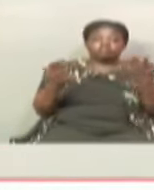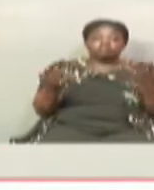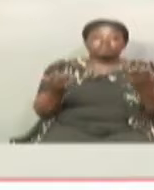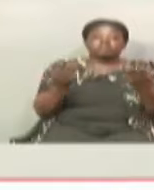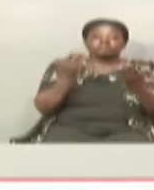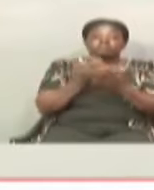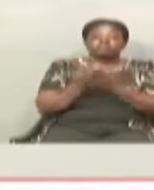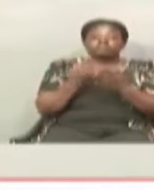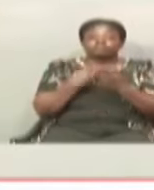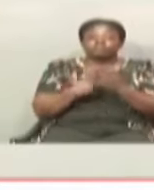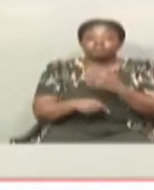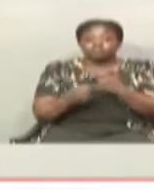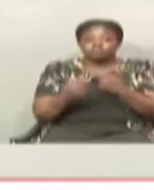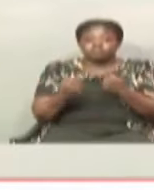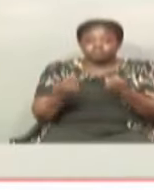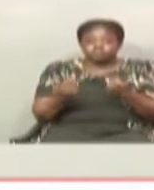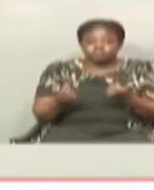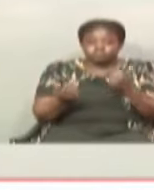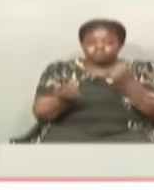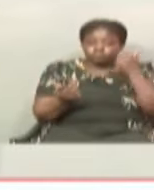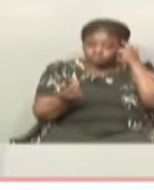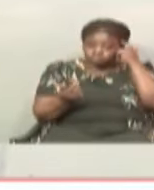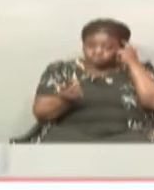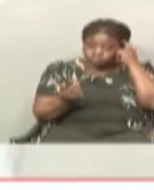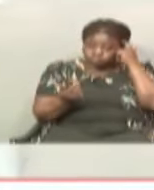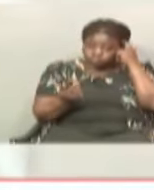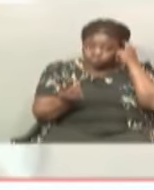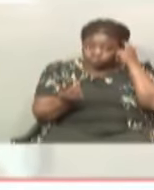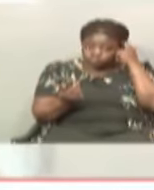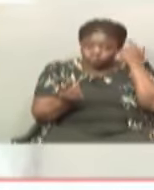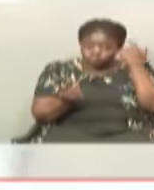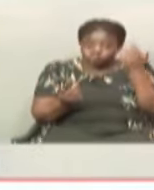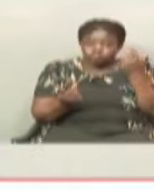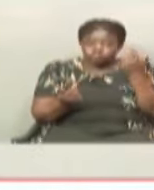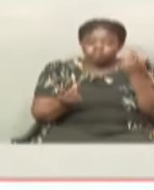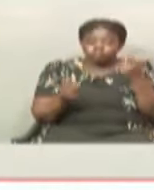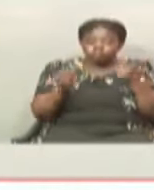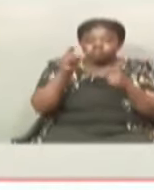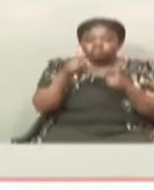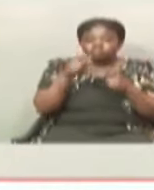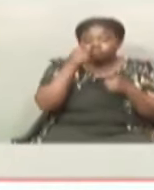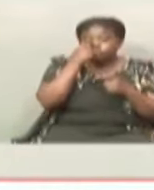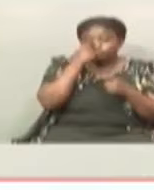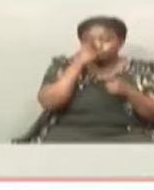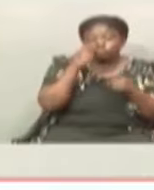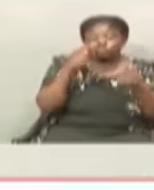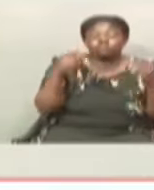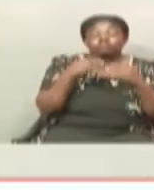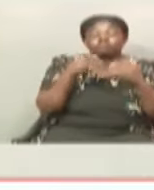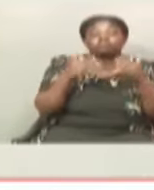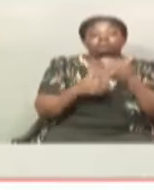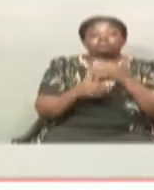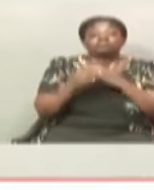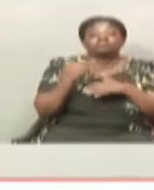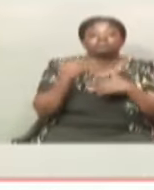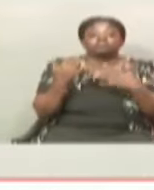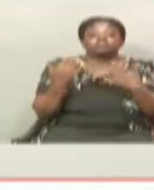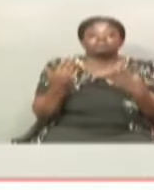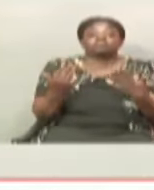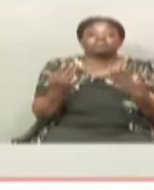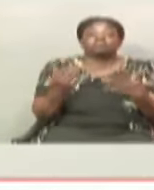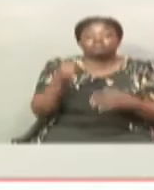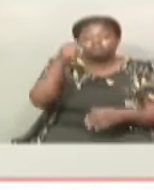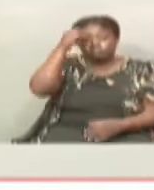sekuru kutansi gao. Mwaka mzuka mtu ajude. Ateka tonga.